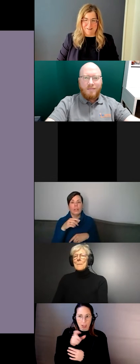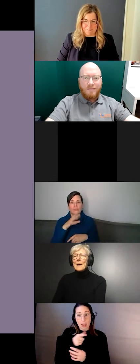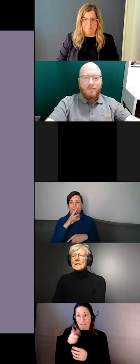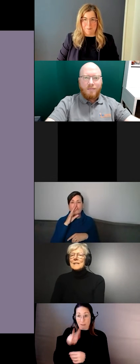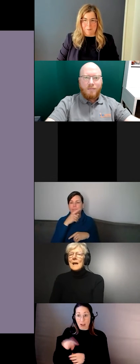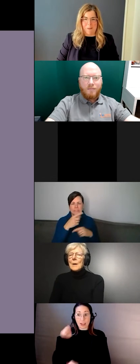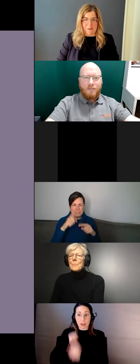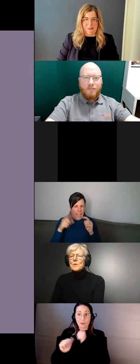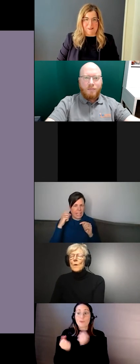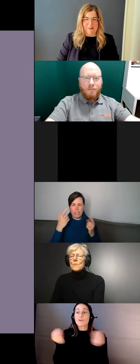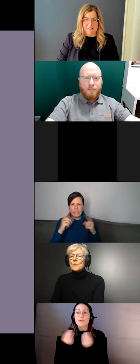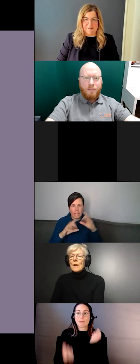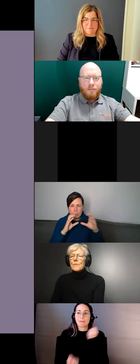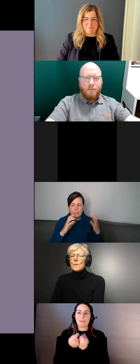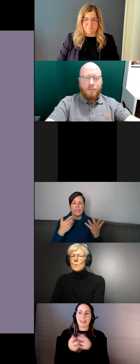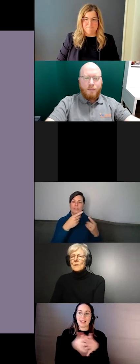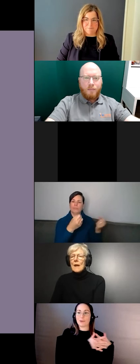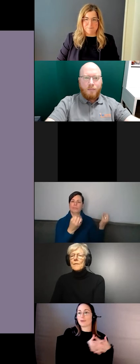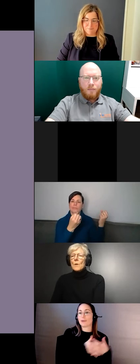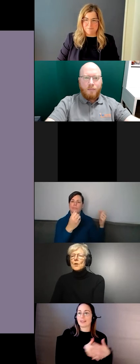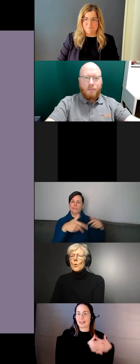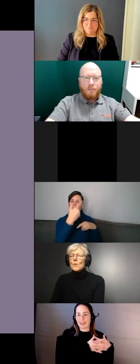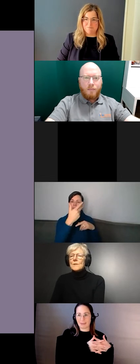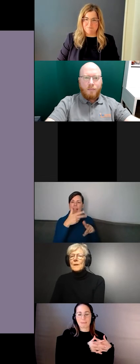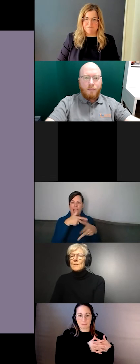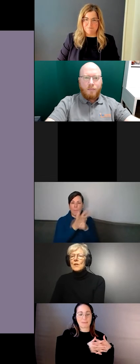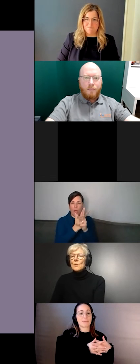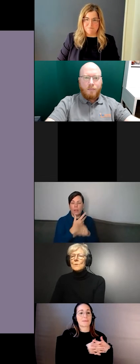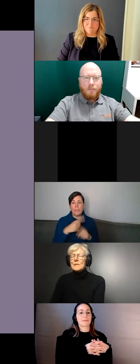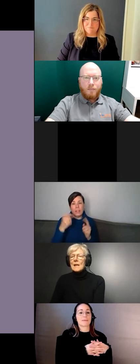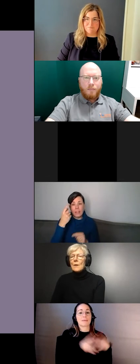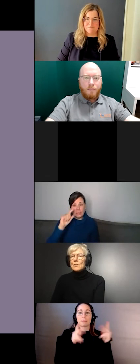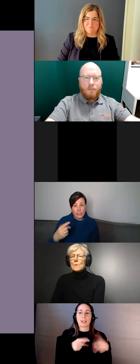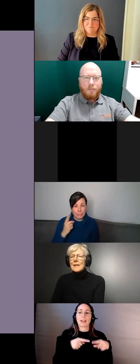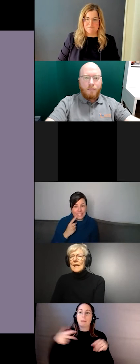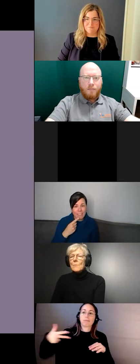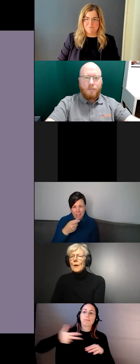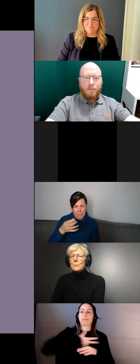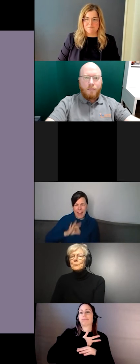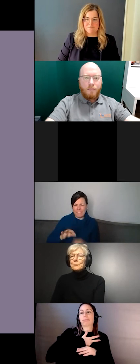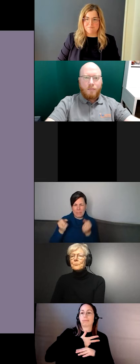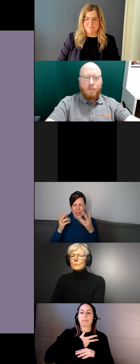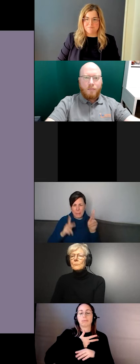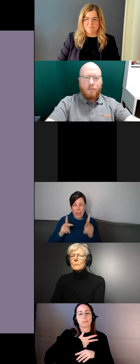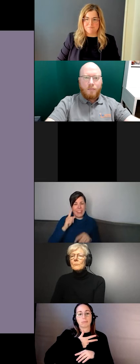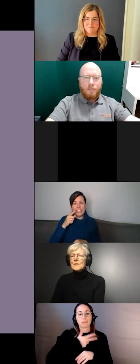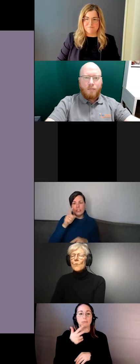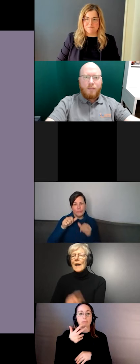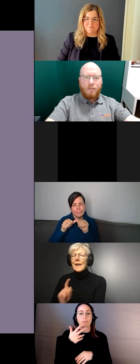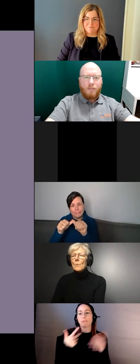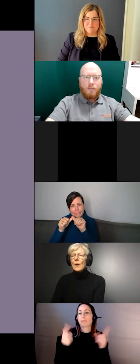États-Unis. Donc, la personne est allée au drive-thru et a utilisé de la langue des signes. Il y avait une